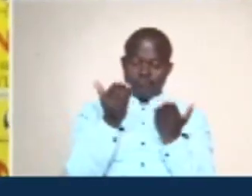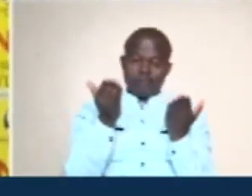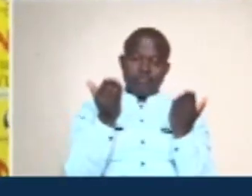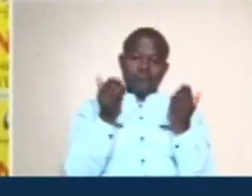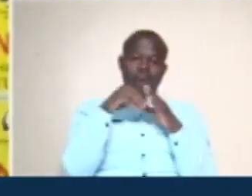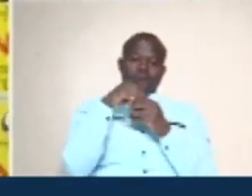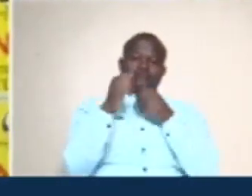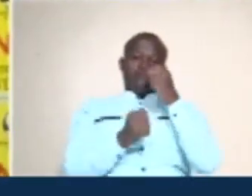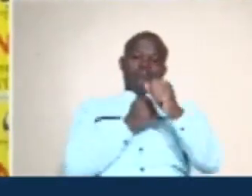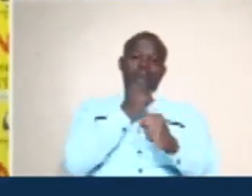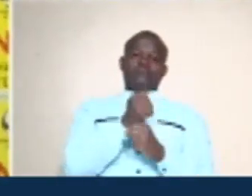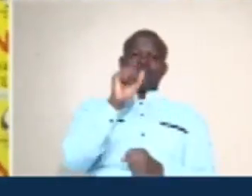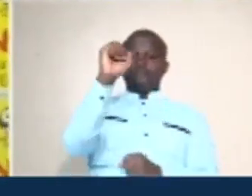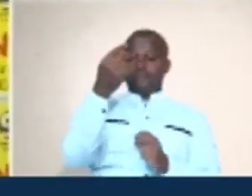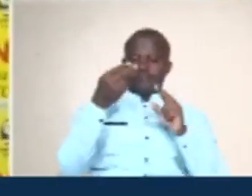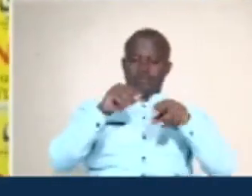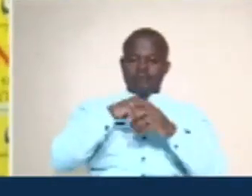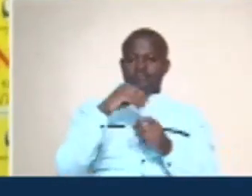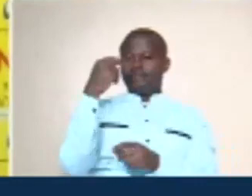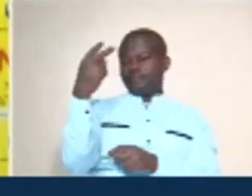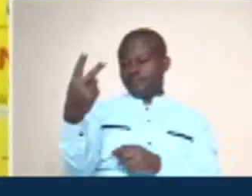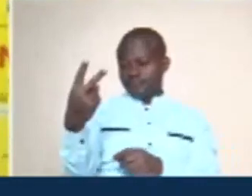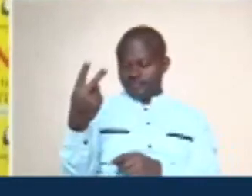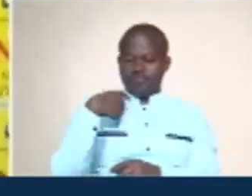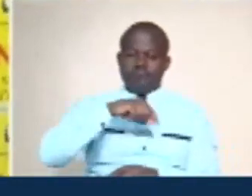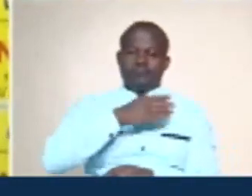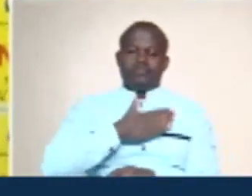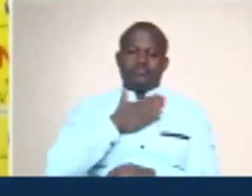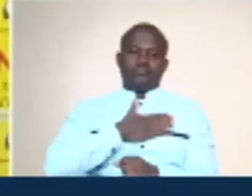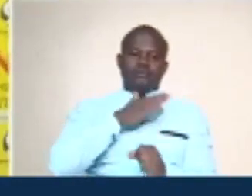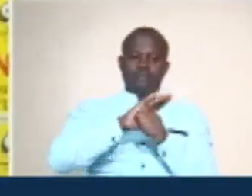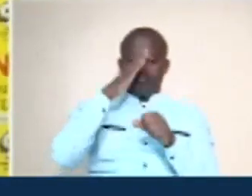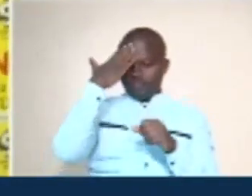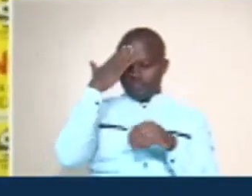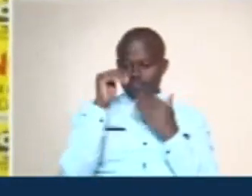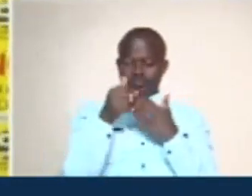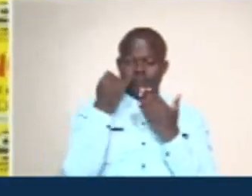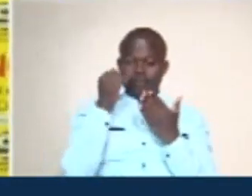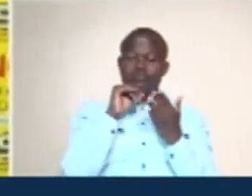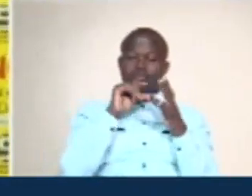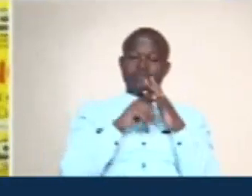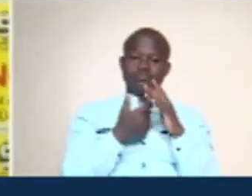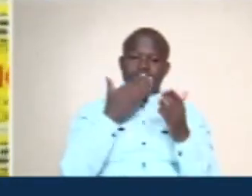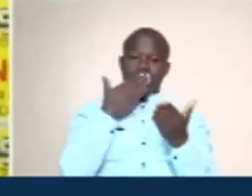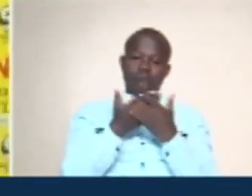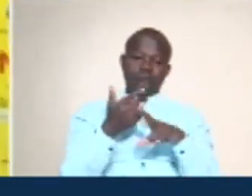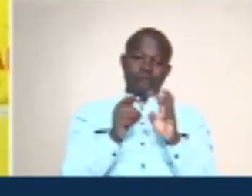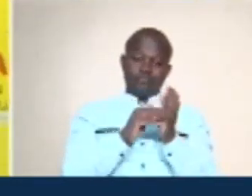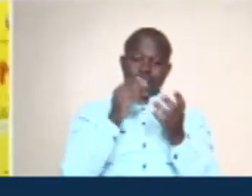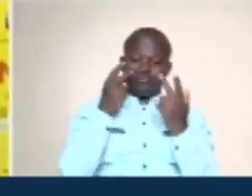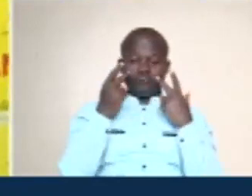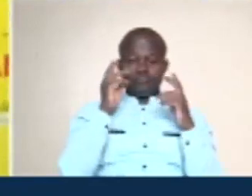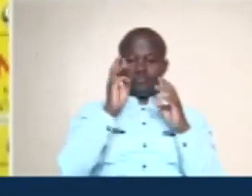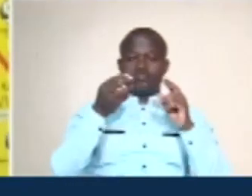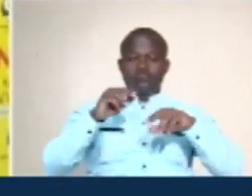mu mwaka ari ubwa mbere ribayemo kabiri. Turishimye kuko nubwo itaratangira neza ariko turabona